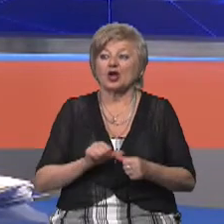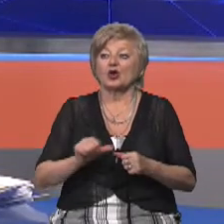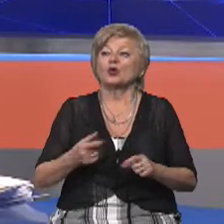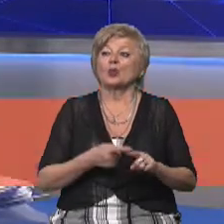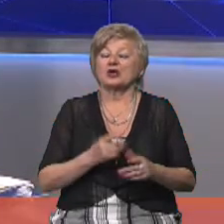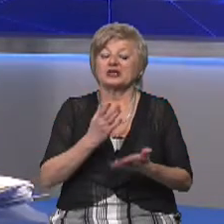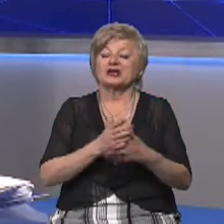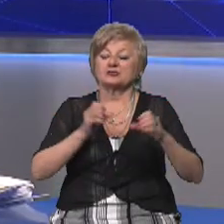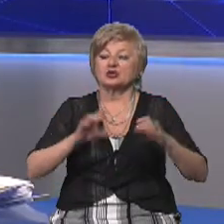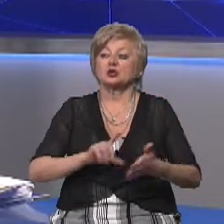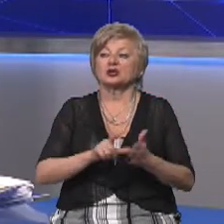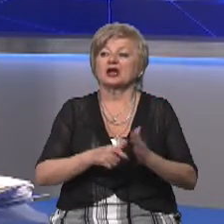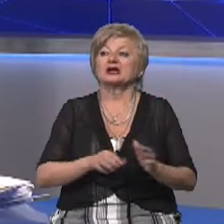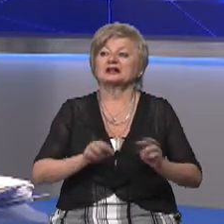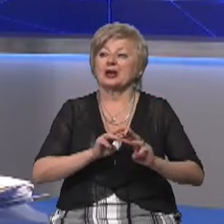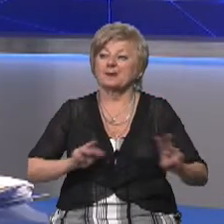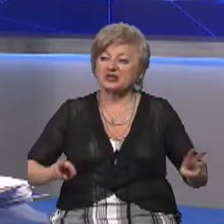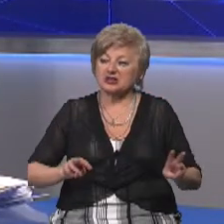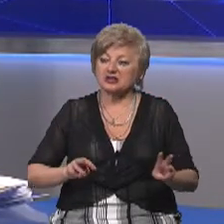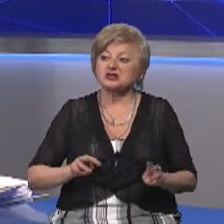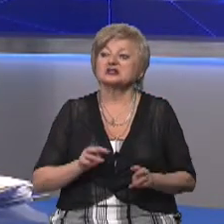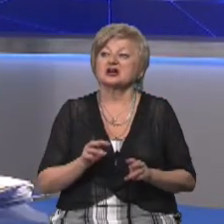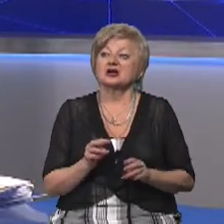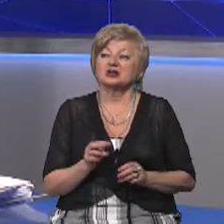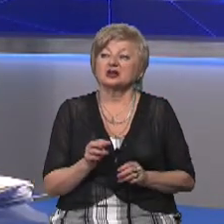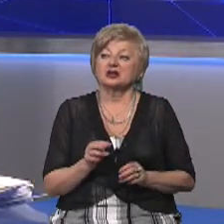є постанова Кабінету міністрів 391, яка